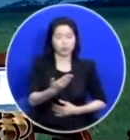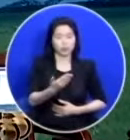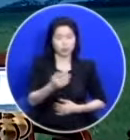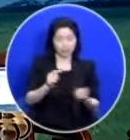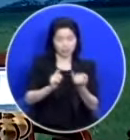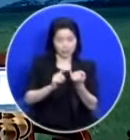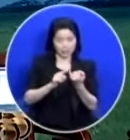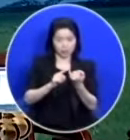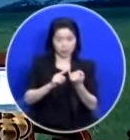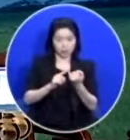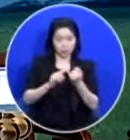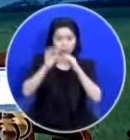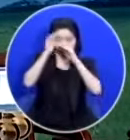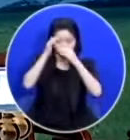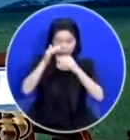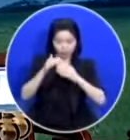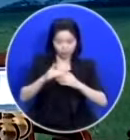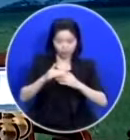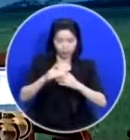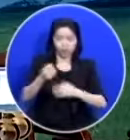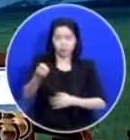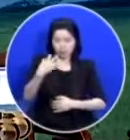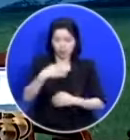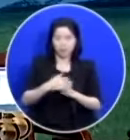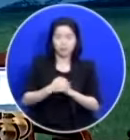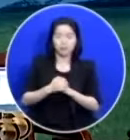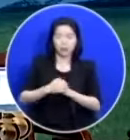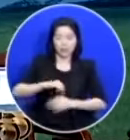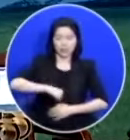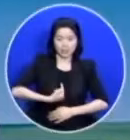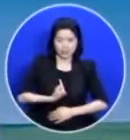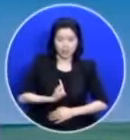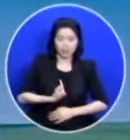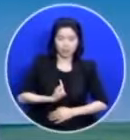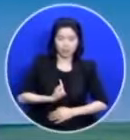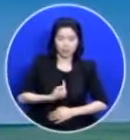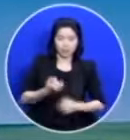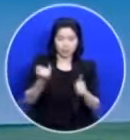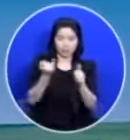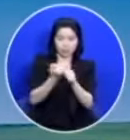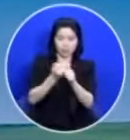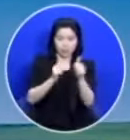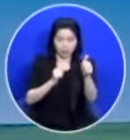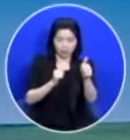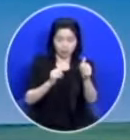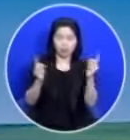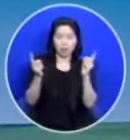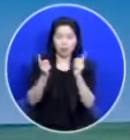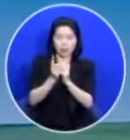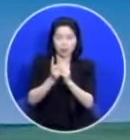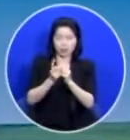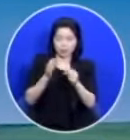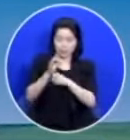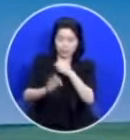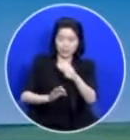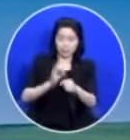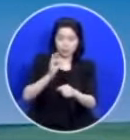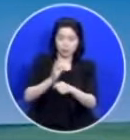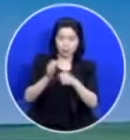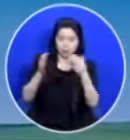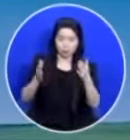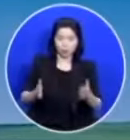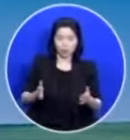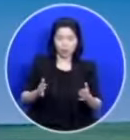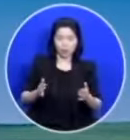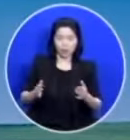자초지정을 이렇게 이야기를 해요 자기는 남편하고 만나서 10년 10여 년이 넘게 결혼 생활을